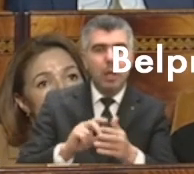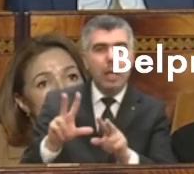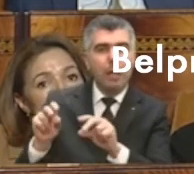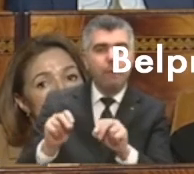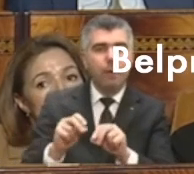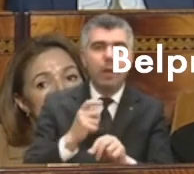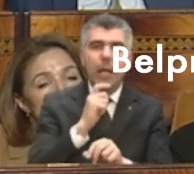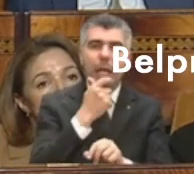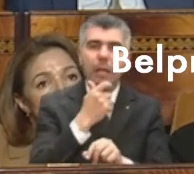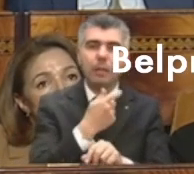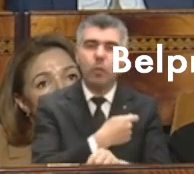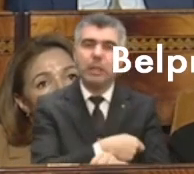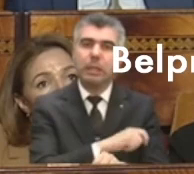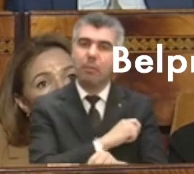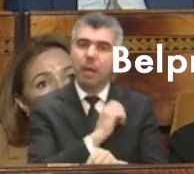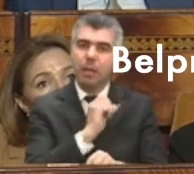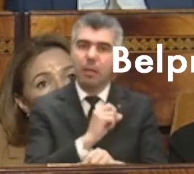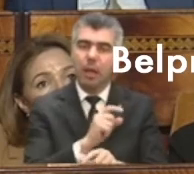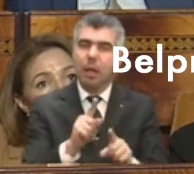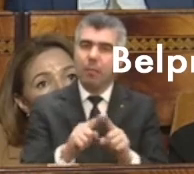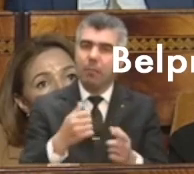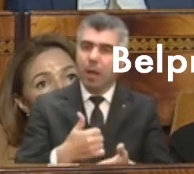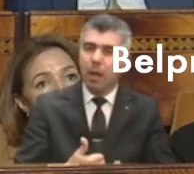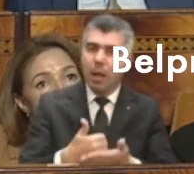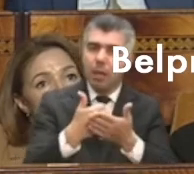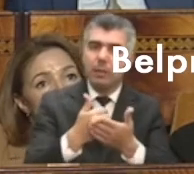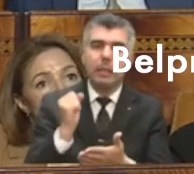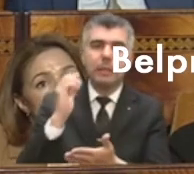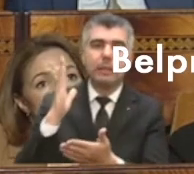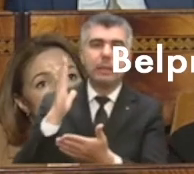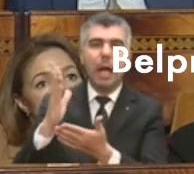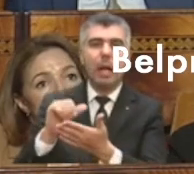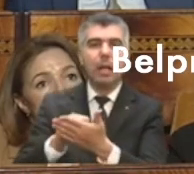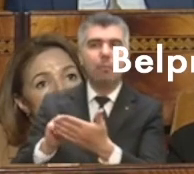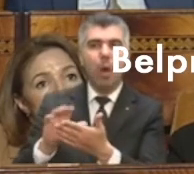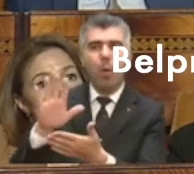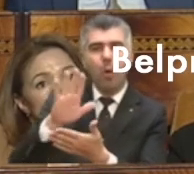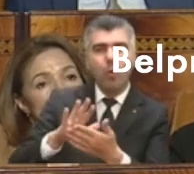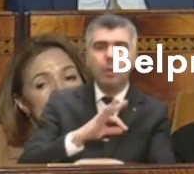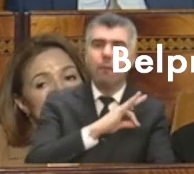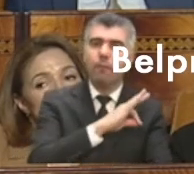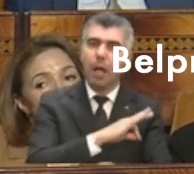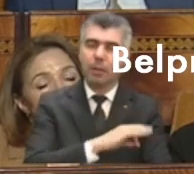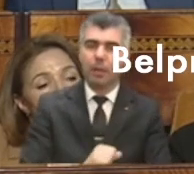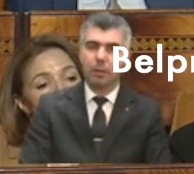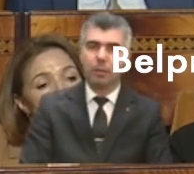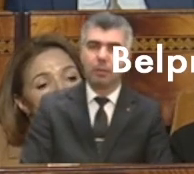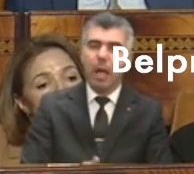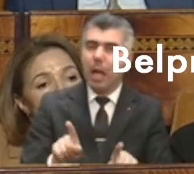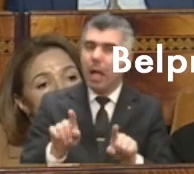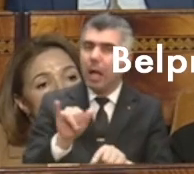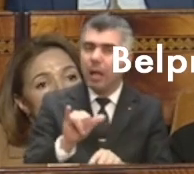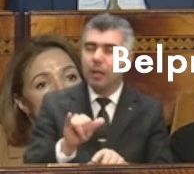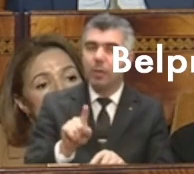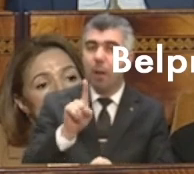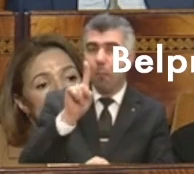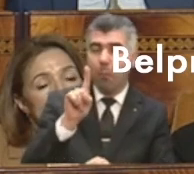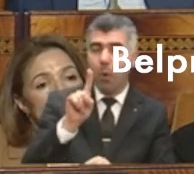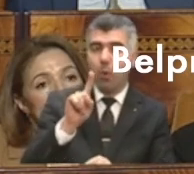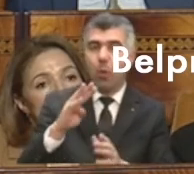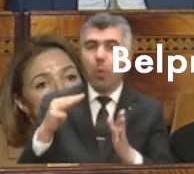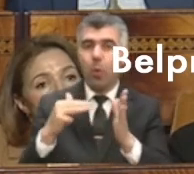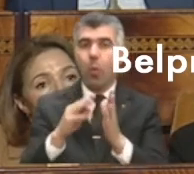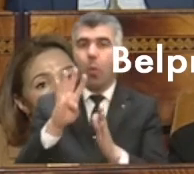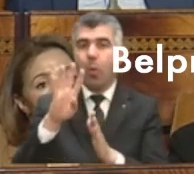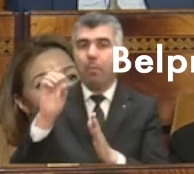بريطانيا العظمى ولا اسبانيا، حيث نظام ممول من الضرائب والكل يستفيد. لماذا نقول ذلك؟ لانه 1,400,000 ديال الناس